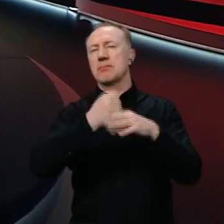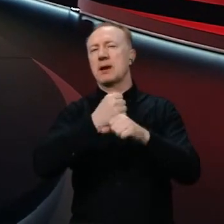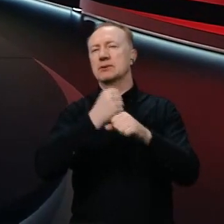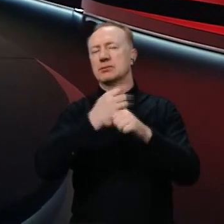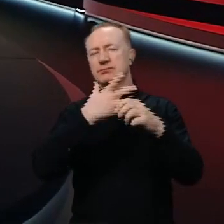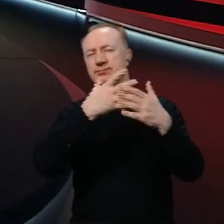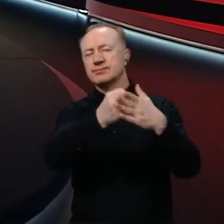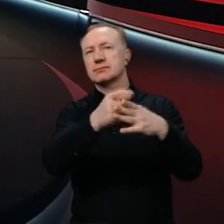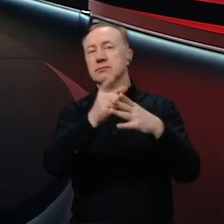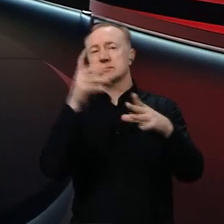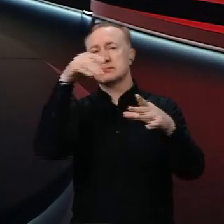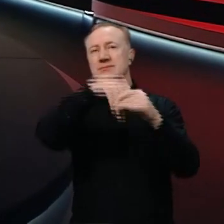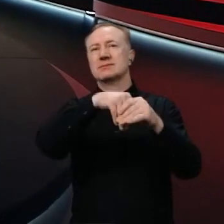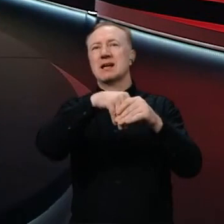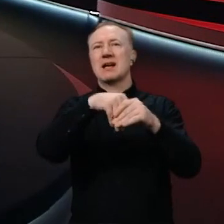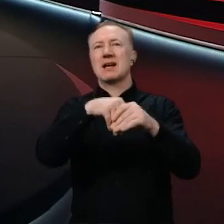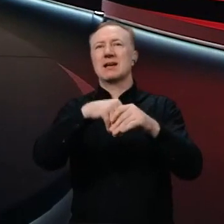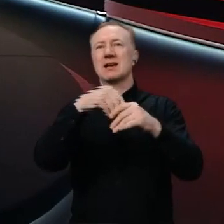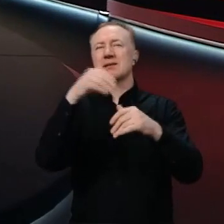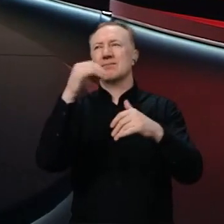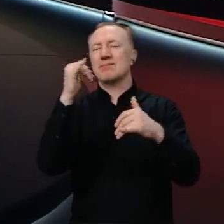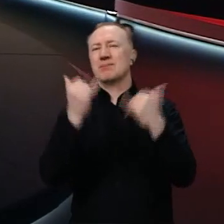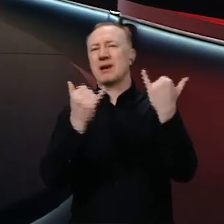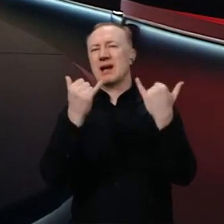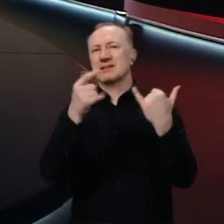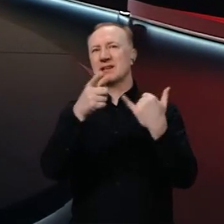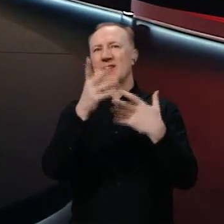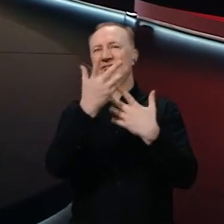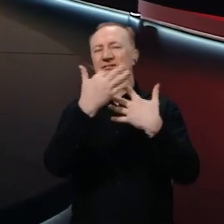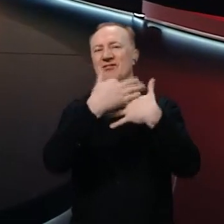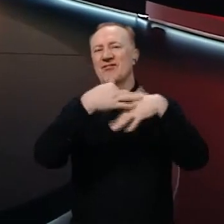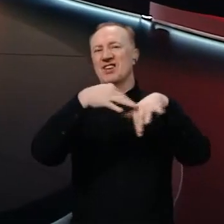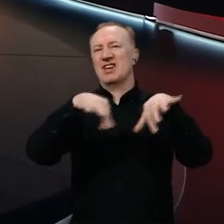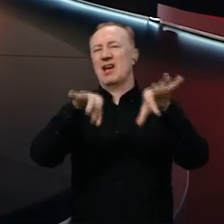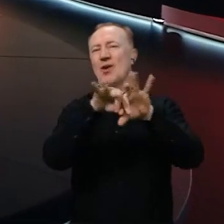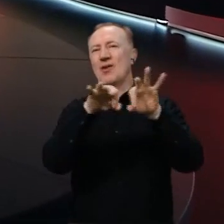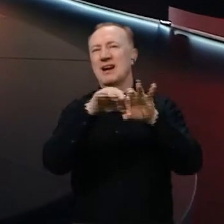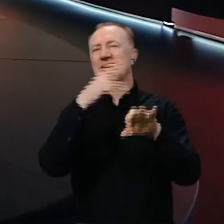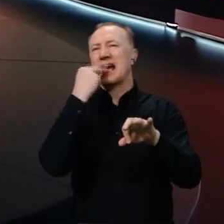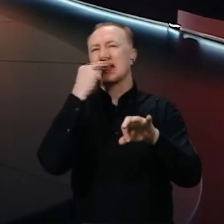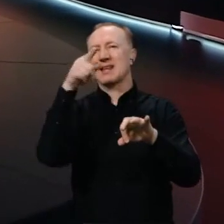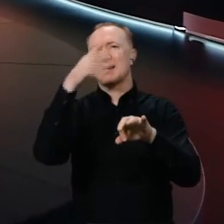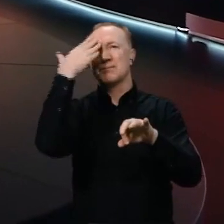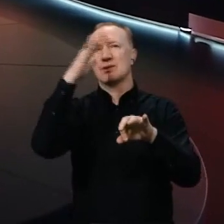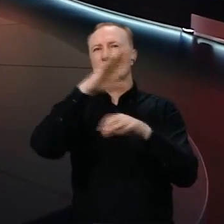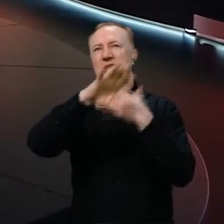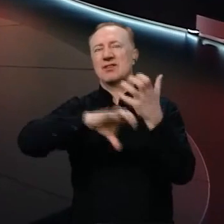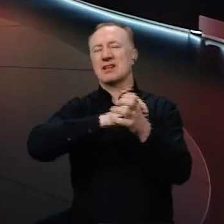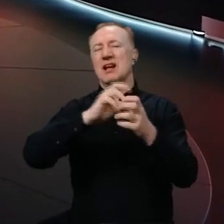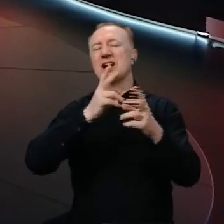Polski w imprezie, która kończy się finałami w Katarze. Listopad,